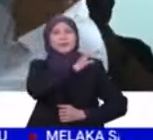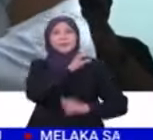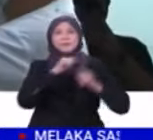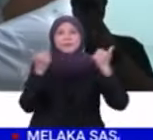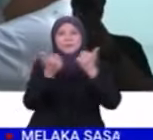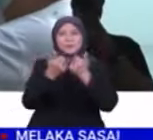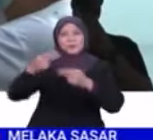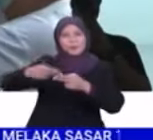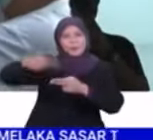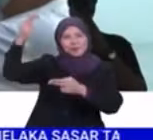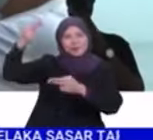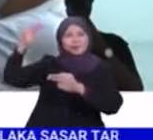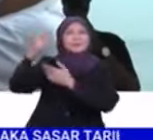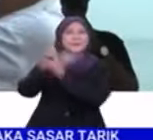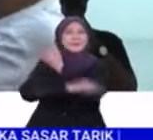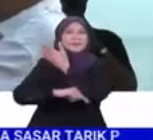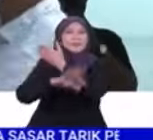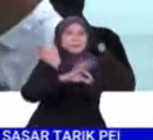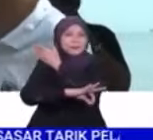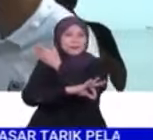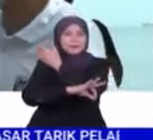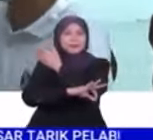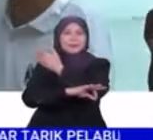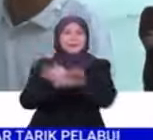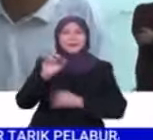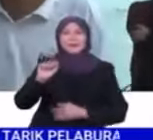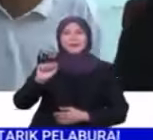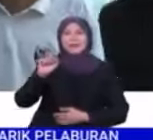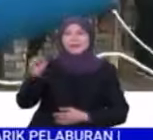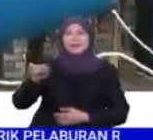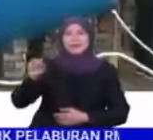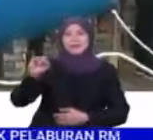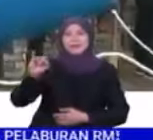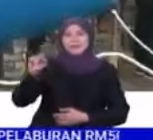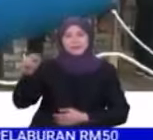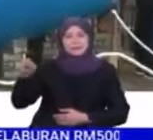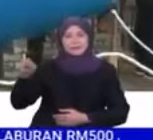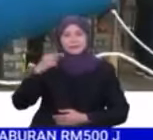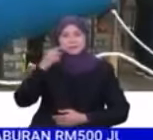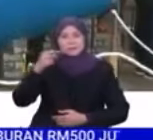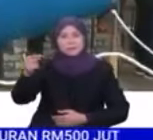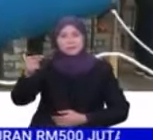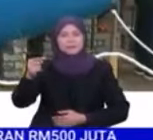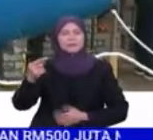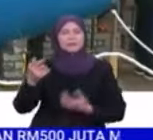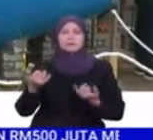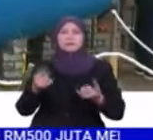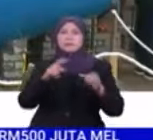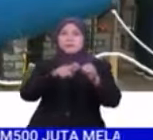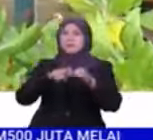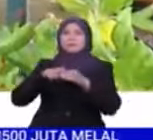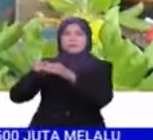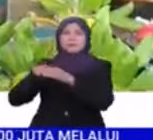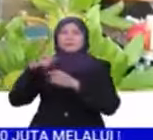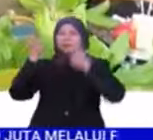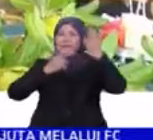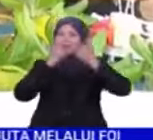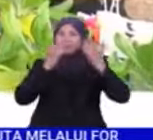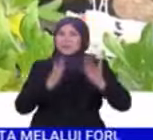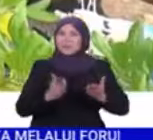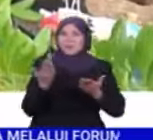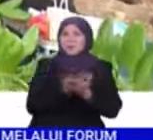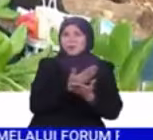Persatuan Hotel-Hotel Negeri Sembilan, Haziz Hassan berkata, ia kini menjadi tarikan pelancongan